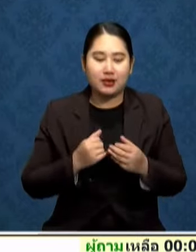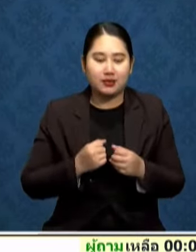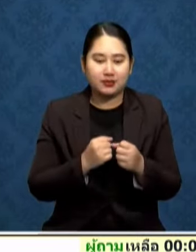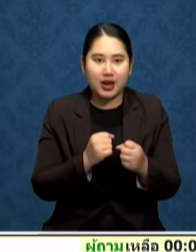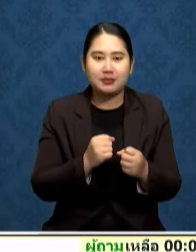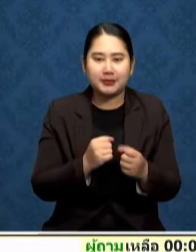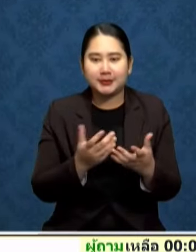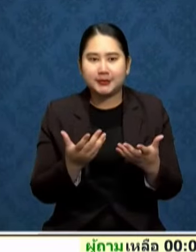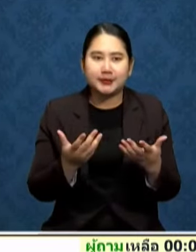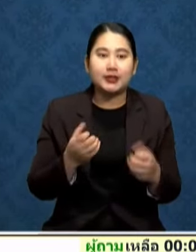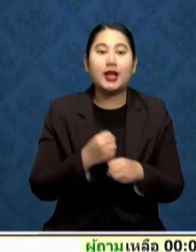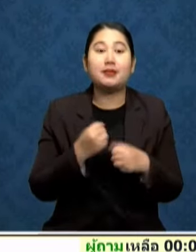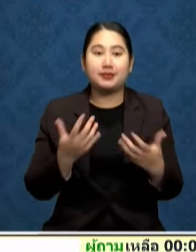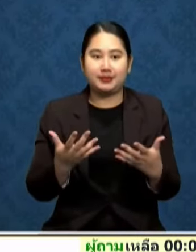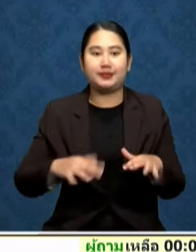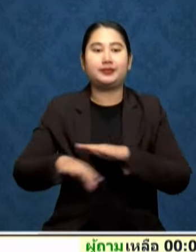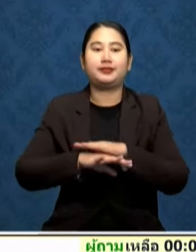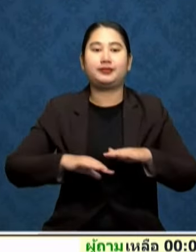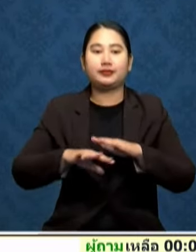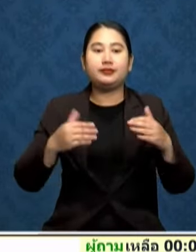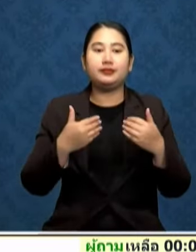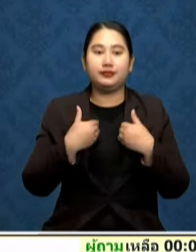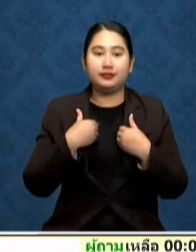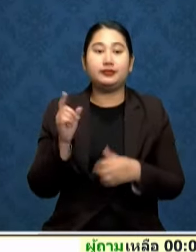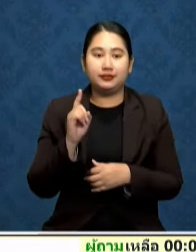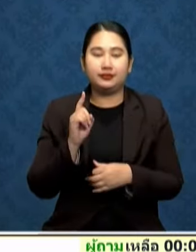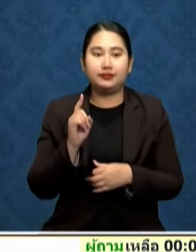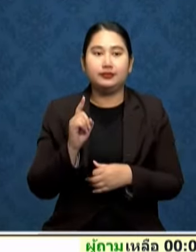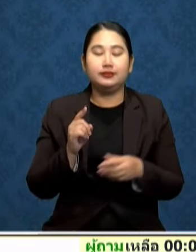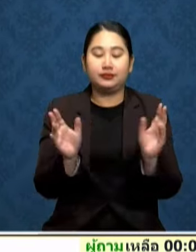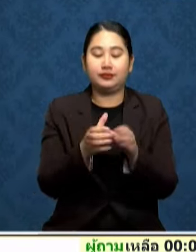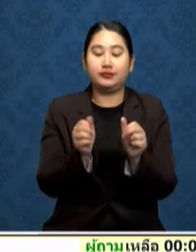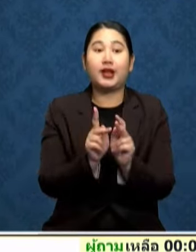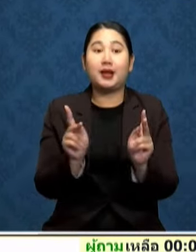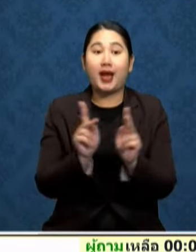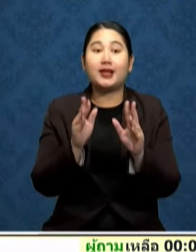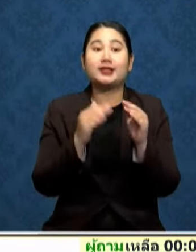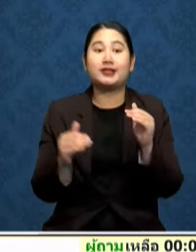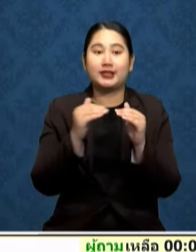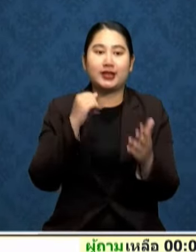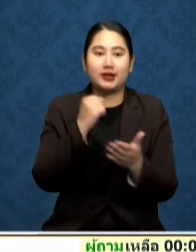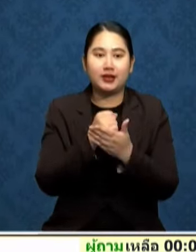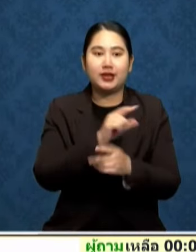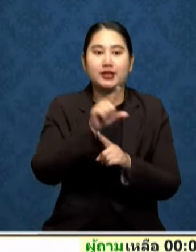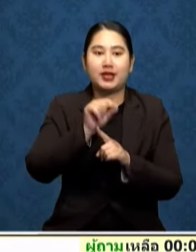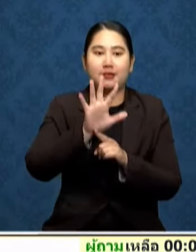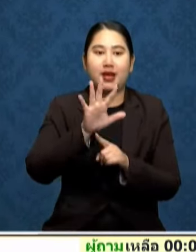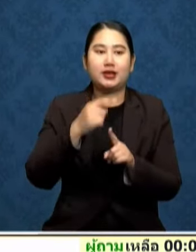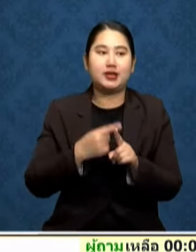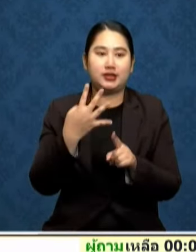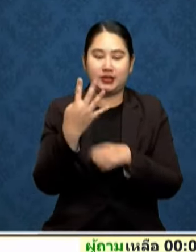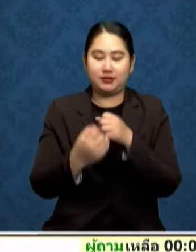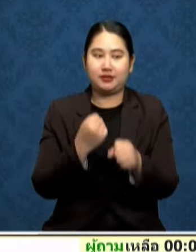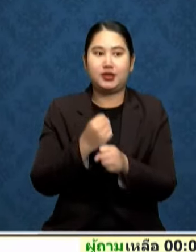ข้อมูลต้นทางได้อย่างไรผมมีเอกสารจากคณะกรรมการสิทธิมนุษยชนลงวันที่25เมษาย